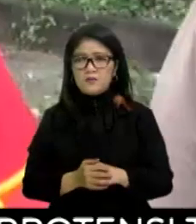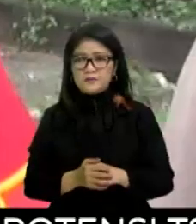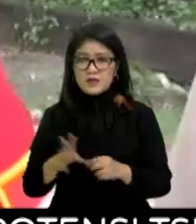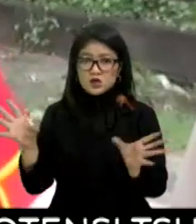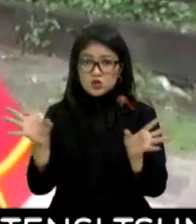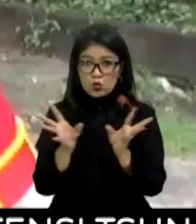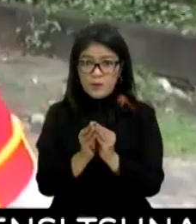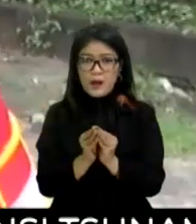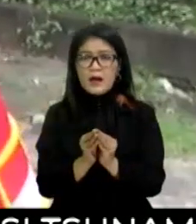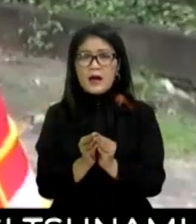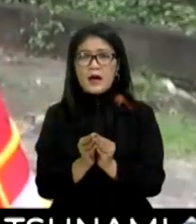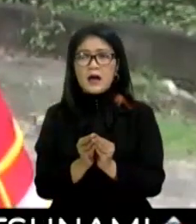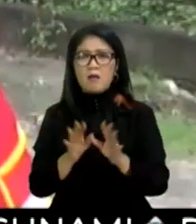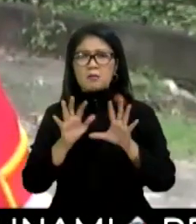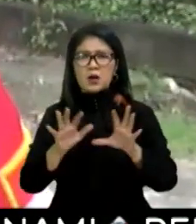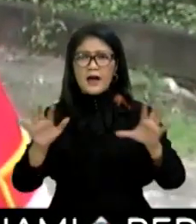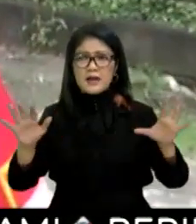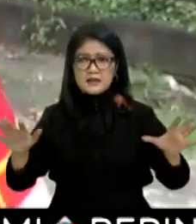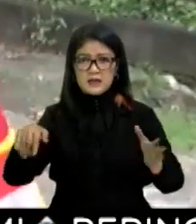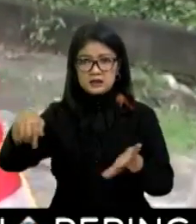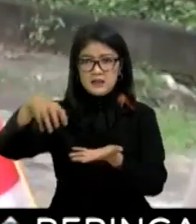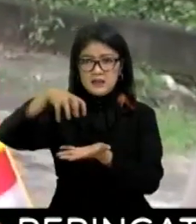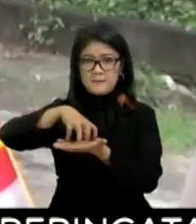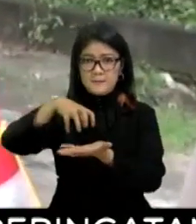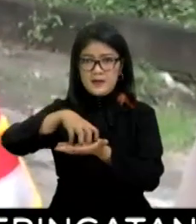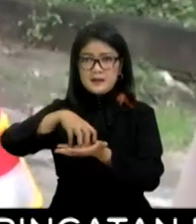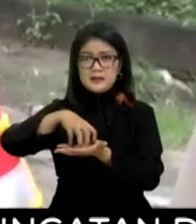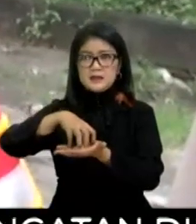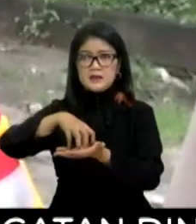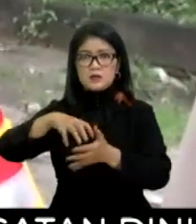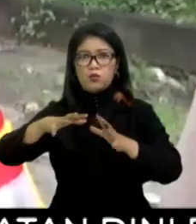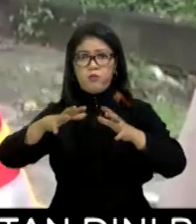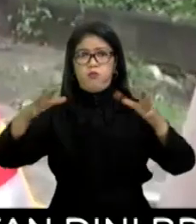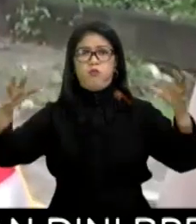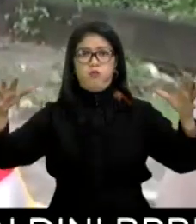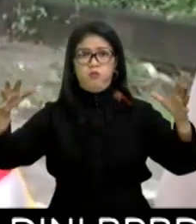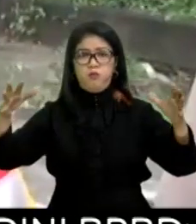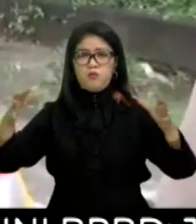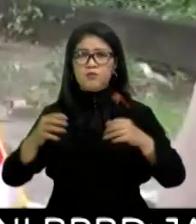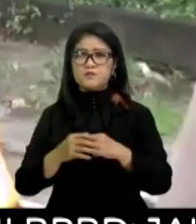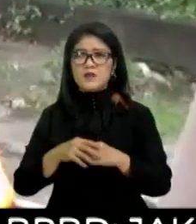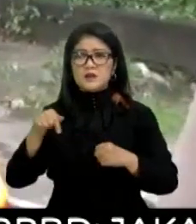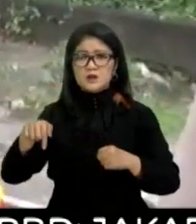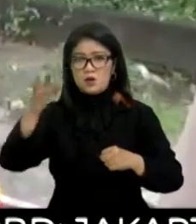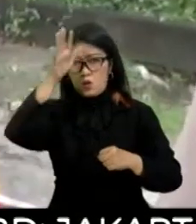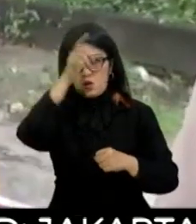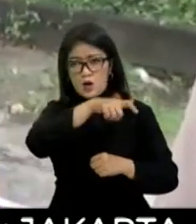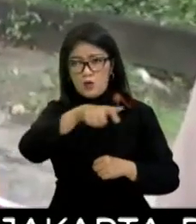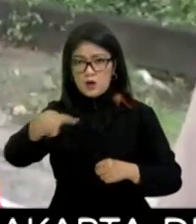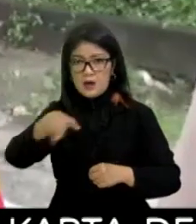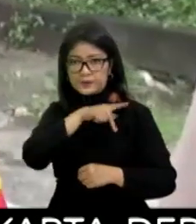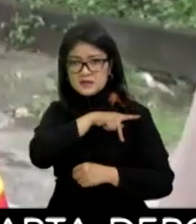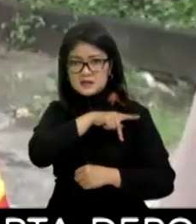berlebihan dengan kapasitas dan kuantitasnya tidak sesuai kemudian para pengunjungnya juga tidak menggunakan